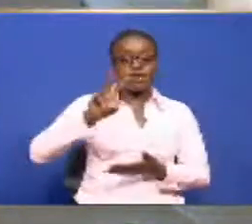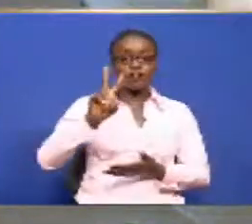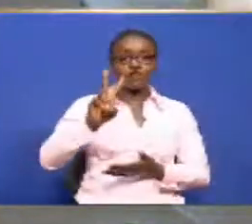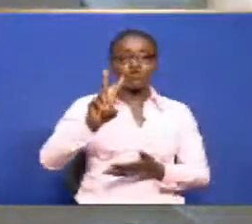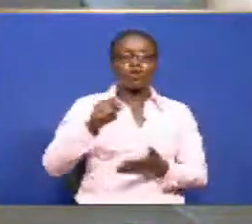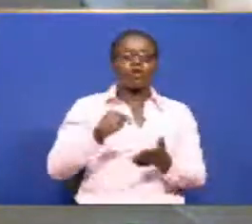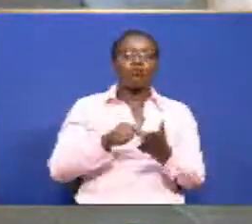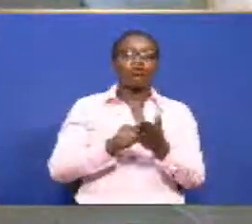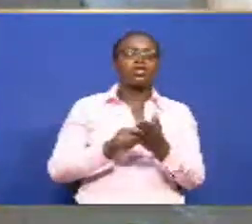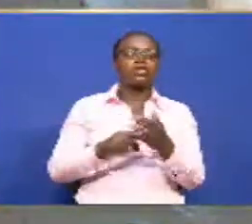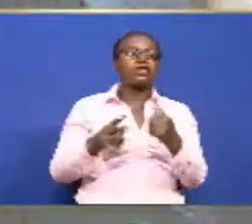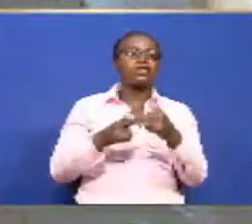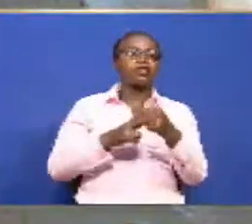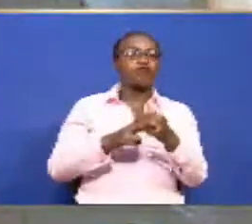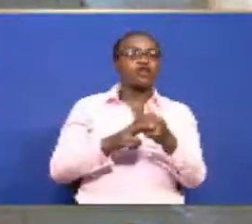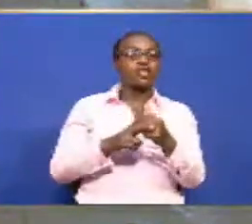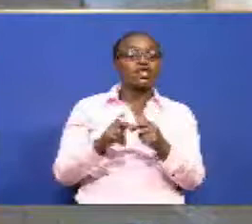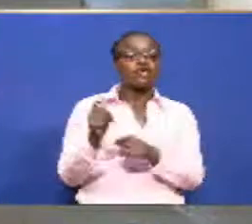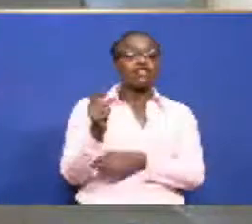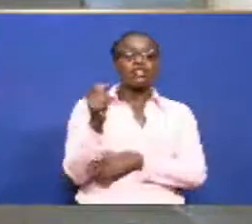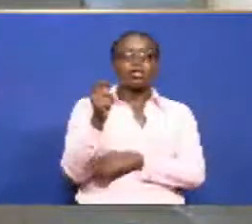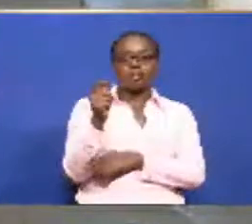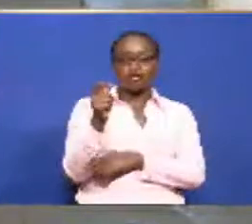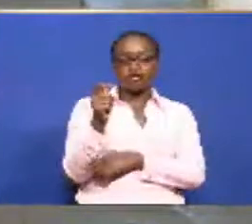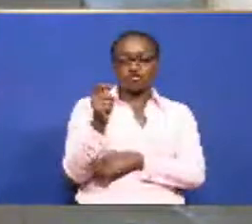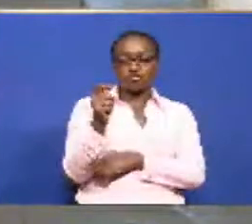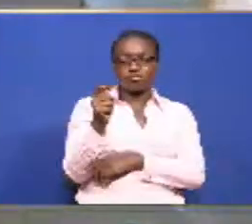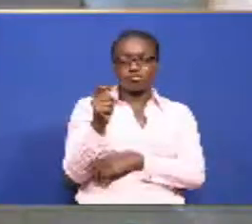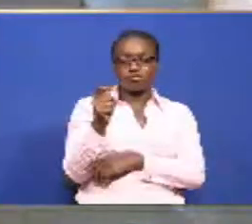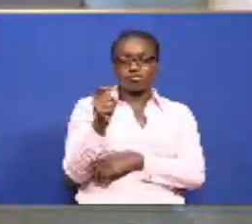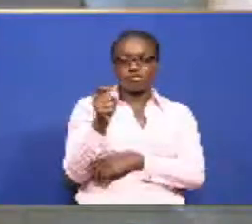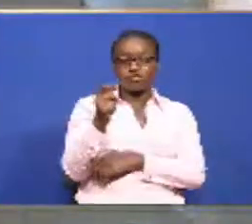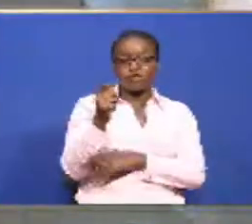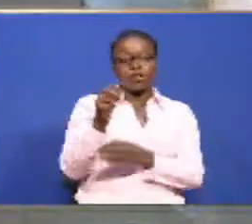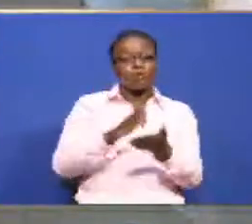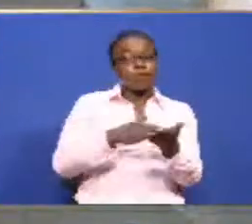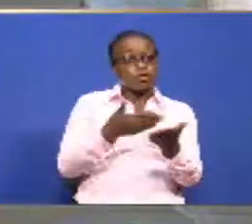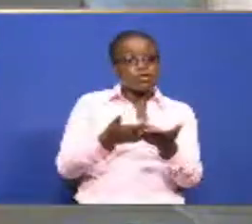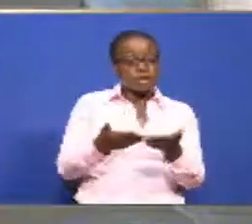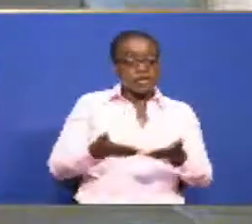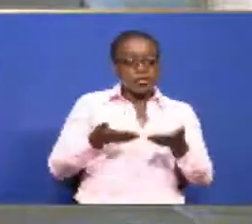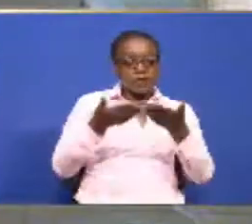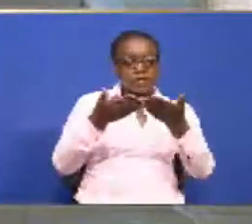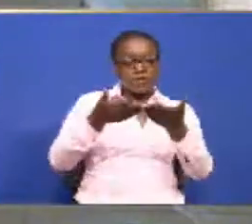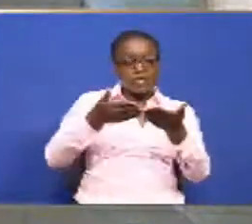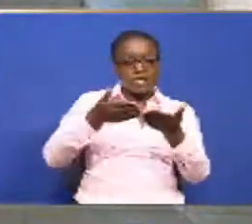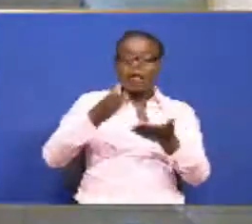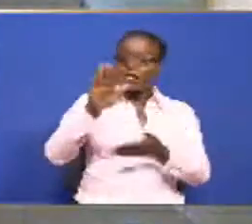2.7 ambazo zimependekezwa na kuwasilishwa bungeni, kando na